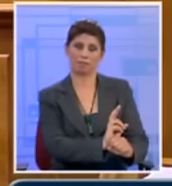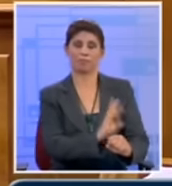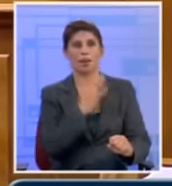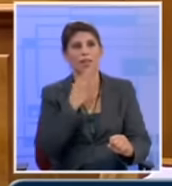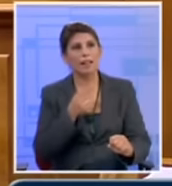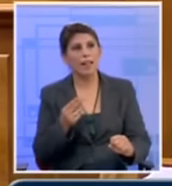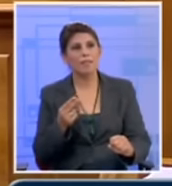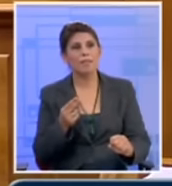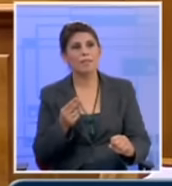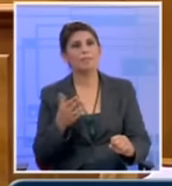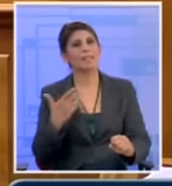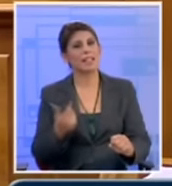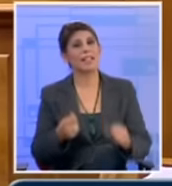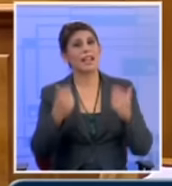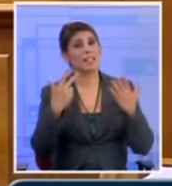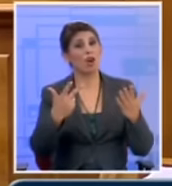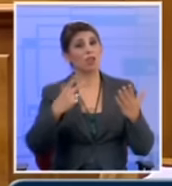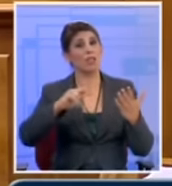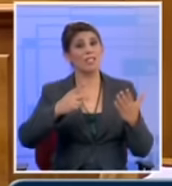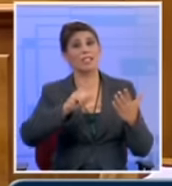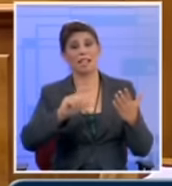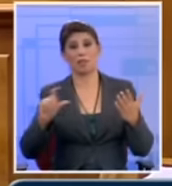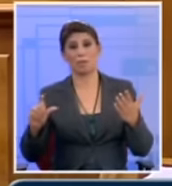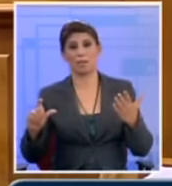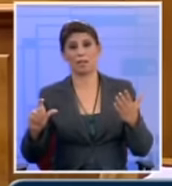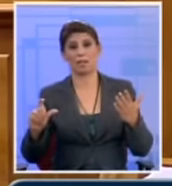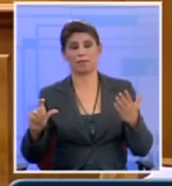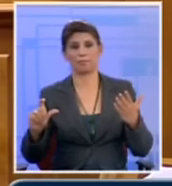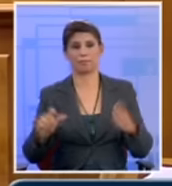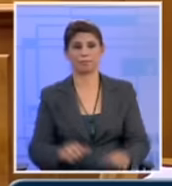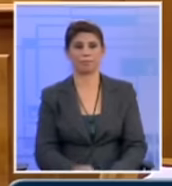δηλαδή είναι κατά 8 δισεκατομμύρια